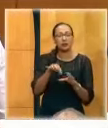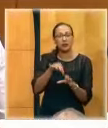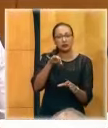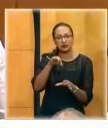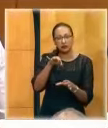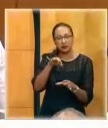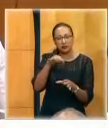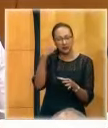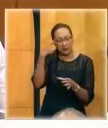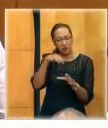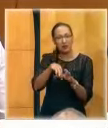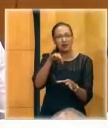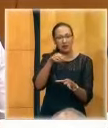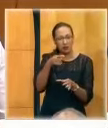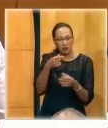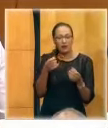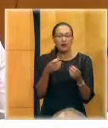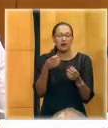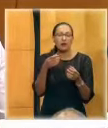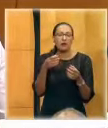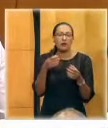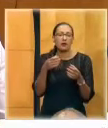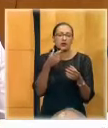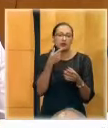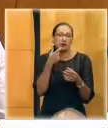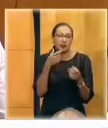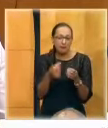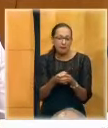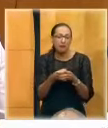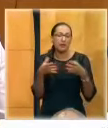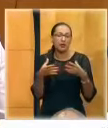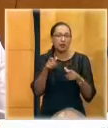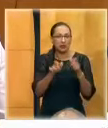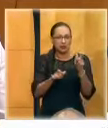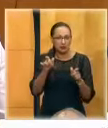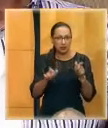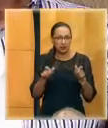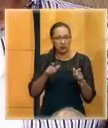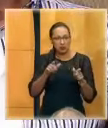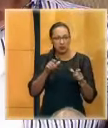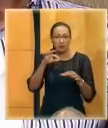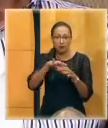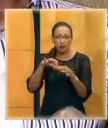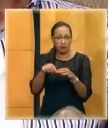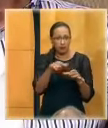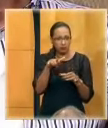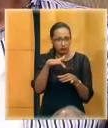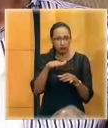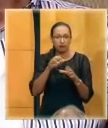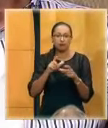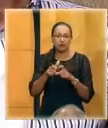majorité absolue des membres pour la durée du mandat des conseillers de l'Assemblée de Martinique.